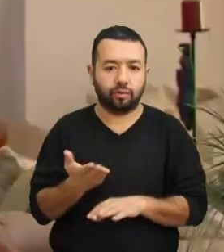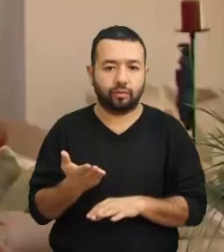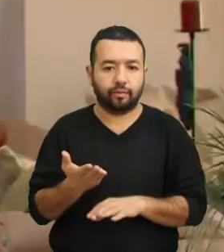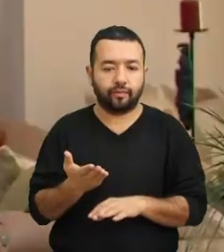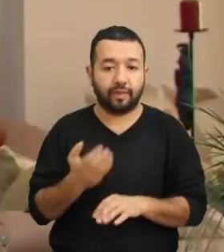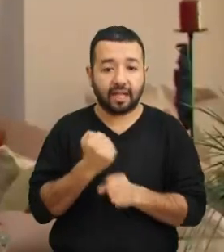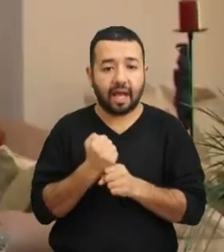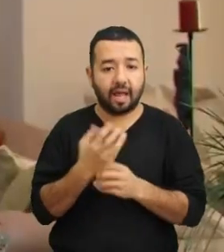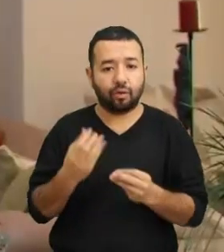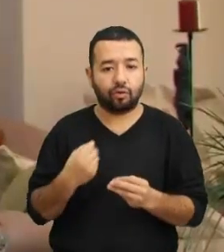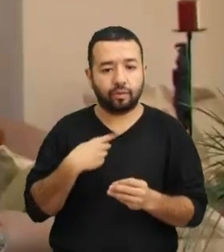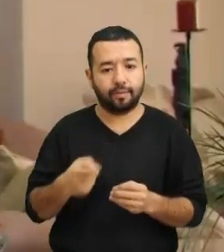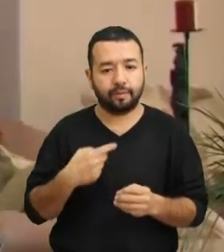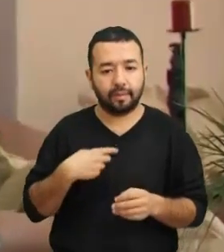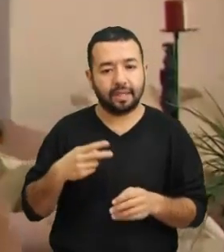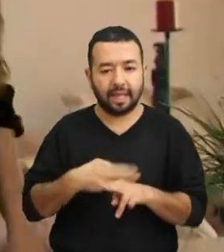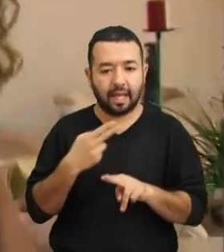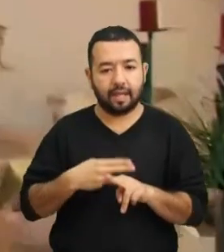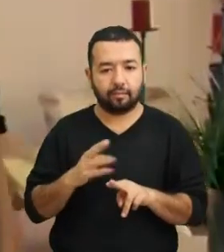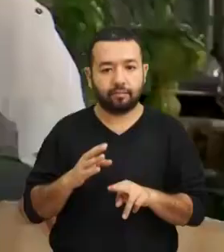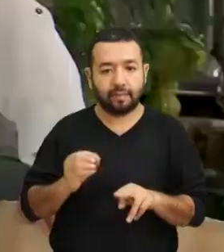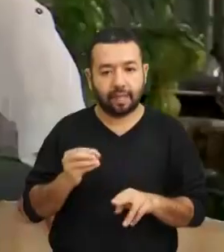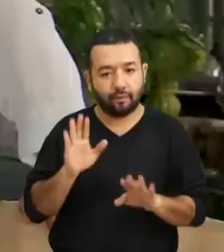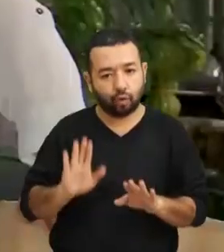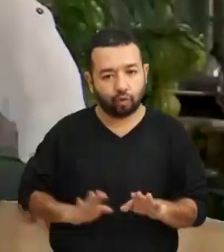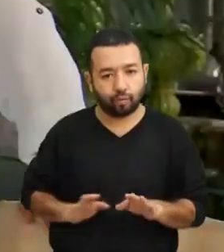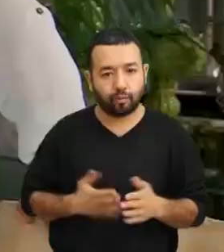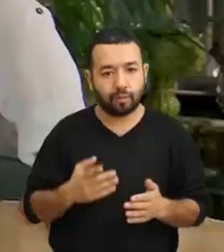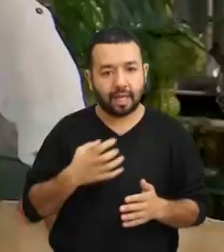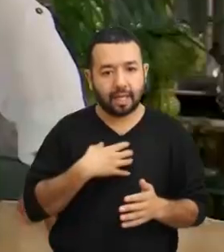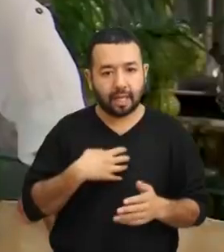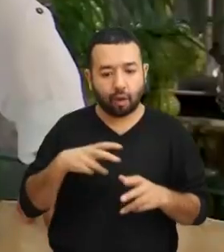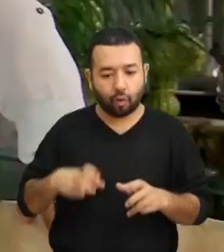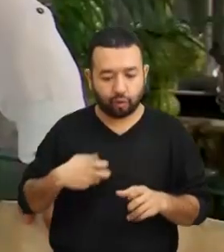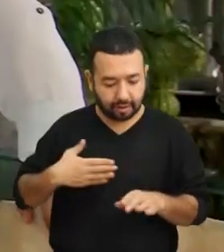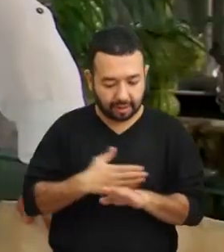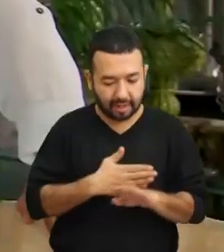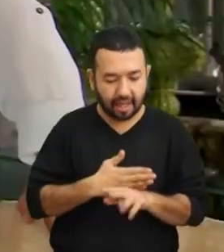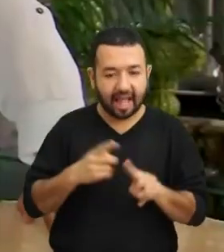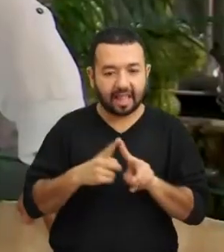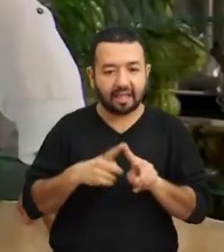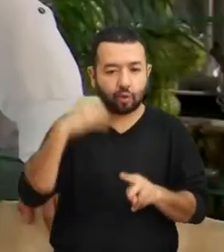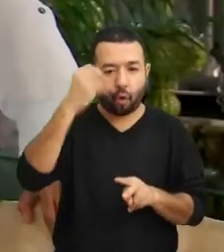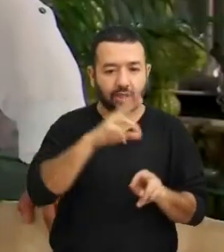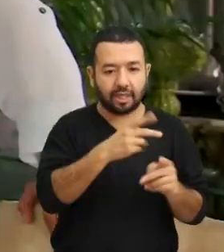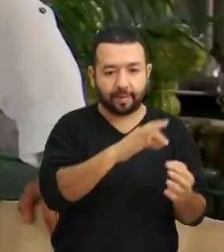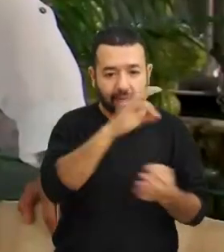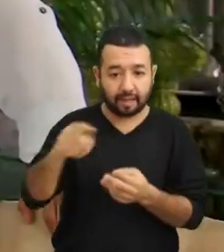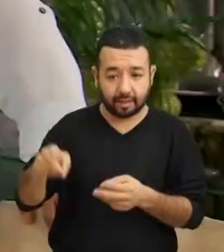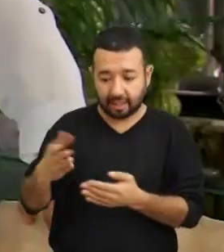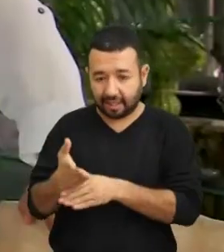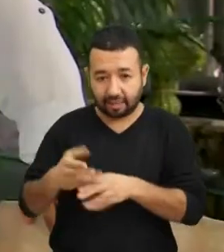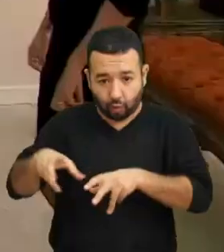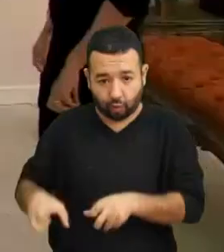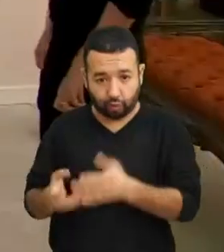Ay garanti olsun, ben şunu bir deneyeyim ya. Yavrucuğum, kendi oturduğu dalı kesen Nasrettin Hoca gibi kendi kestiğin sandalyeye mi